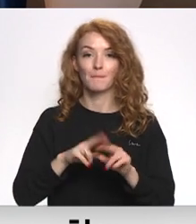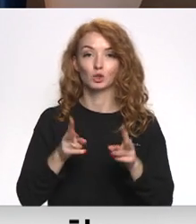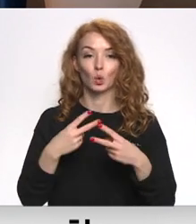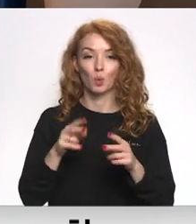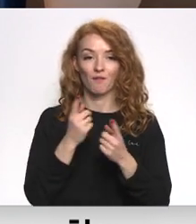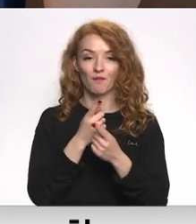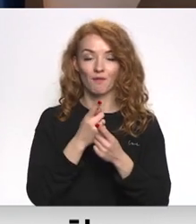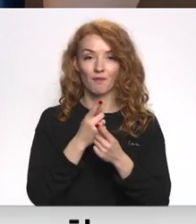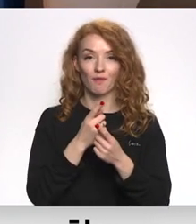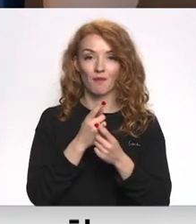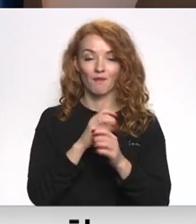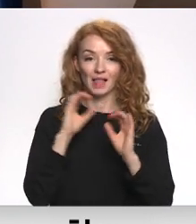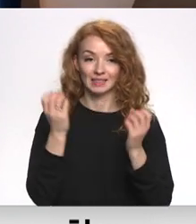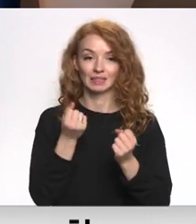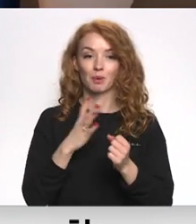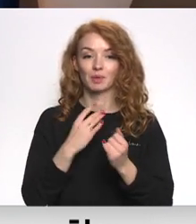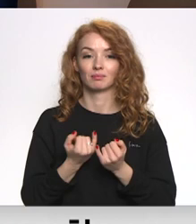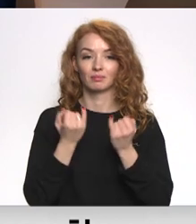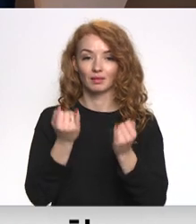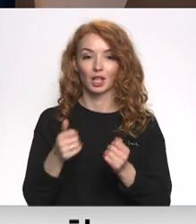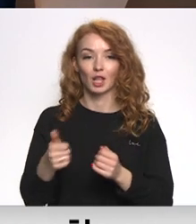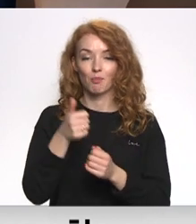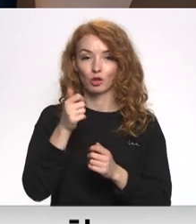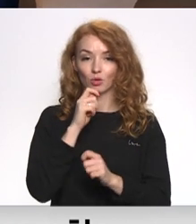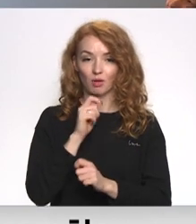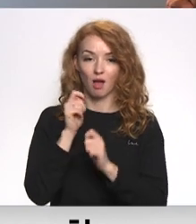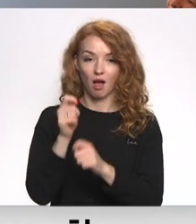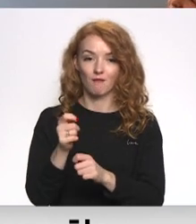bija sagādājuši īpašu dāvanu – novusa galdu.